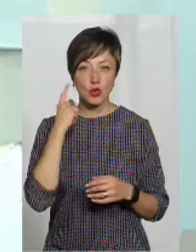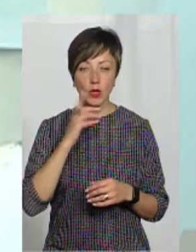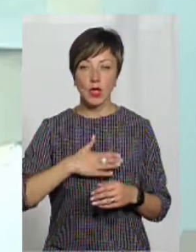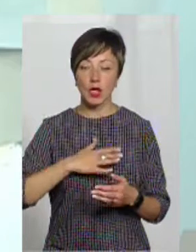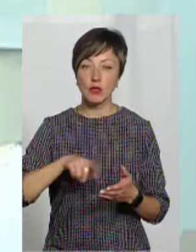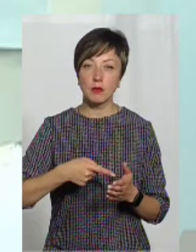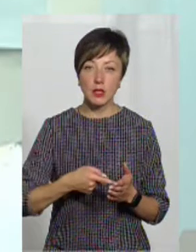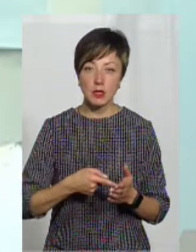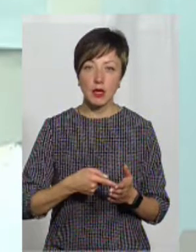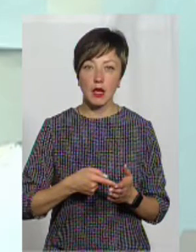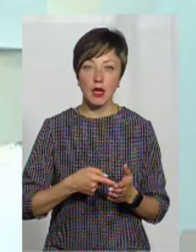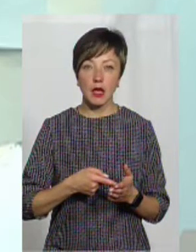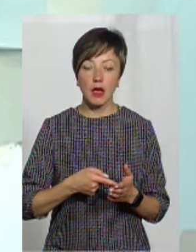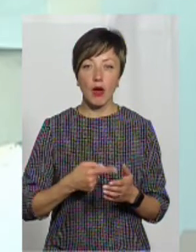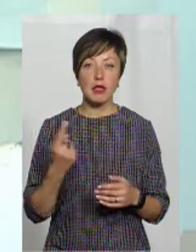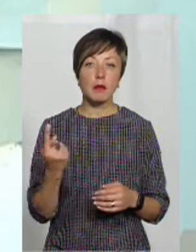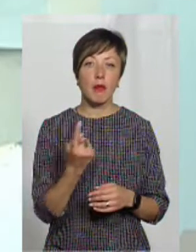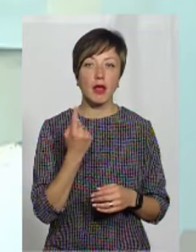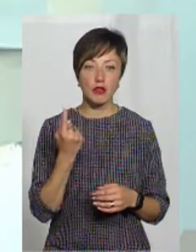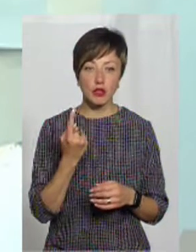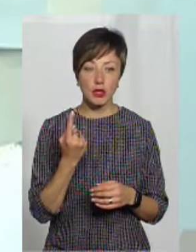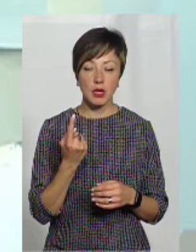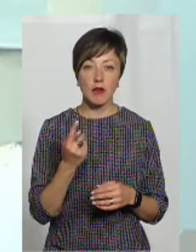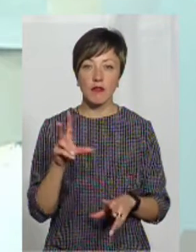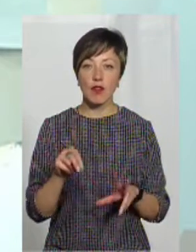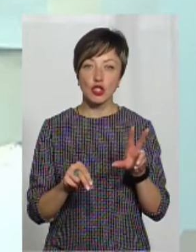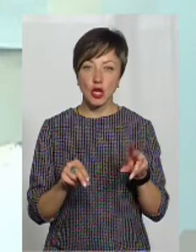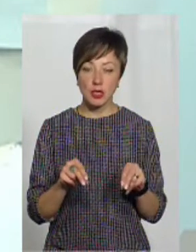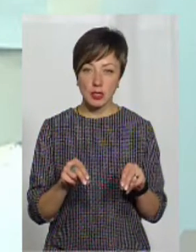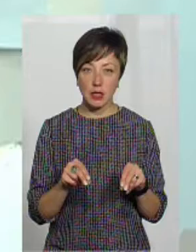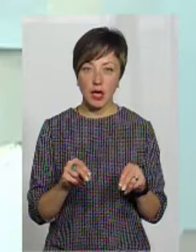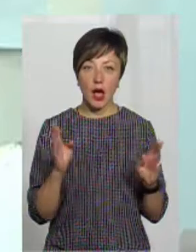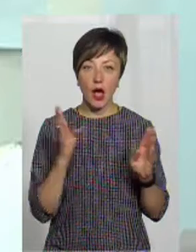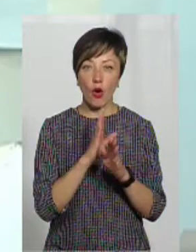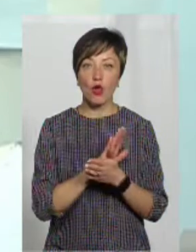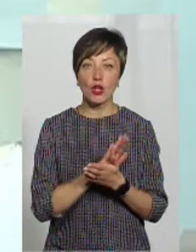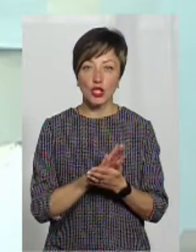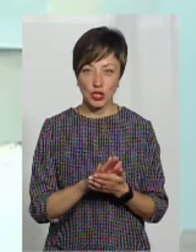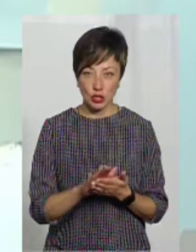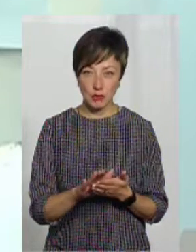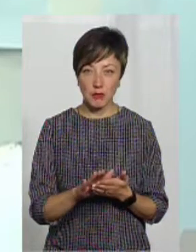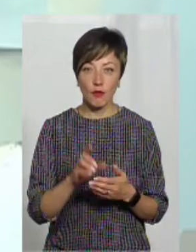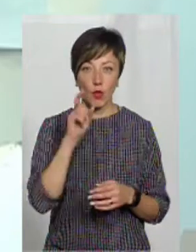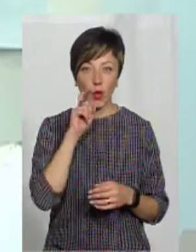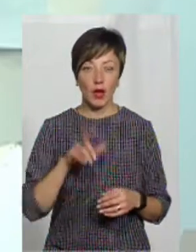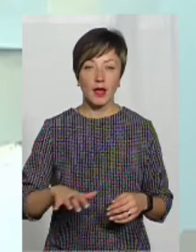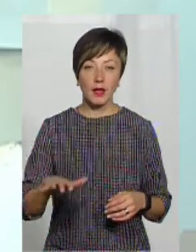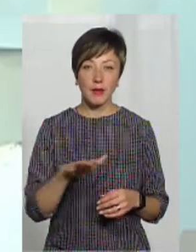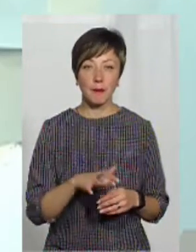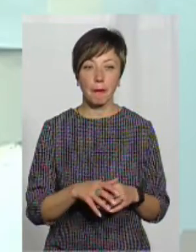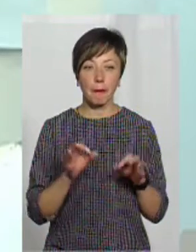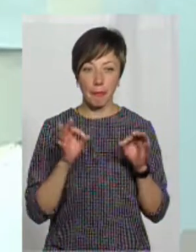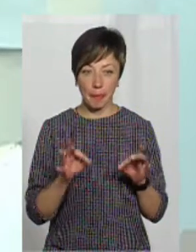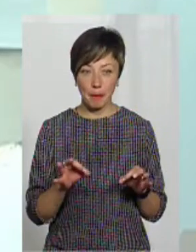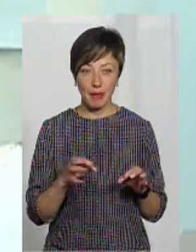наше місто, якщо я не помиляюсь, одне з перших, да, яке вважається екологічним в Україні, так? Я